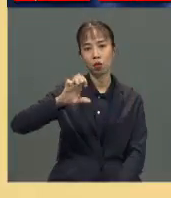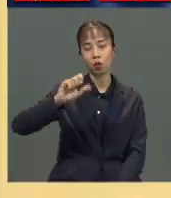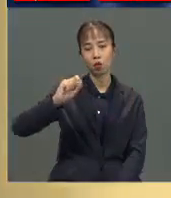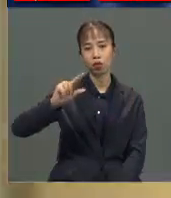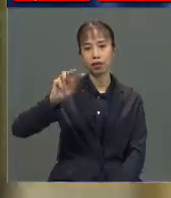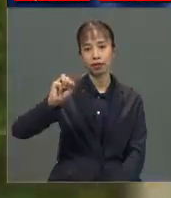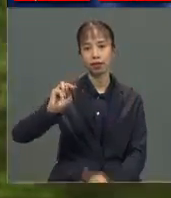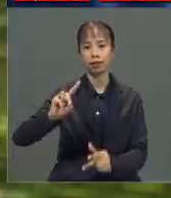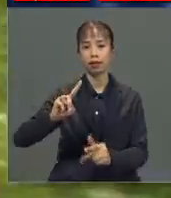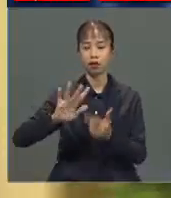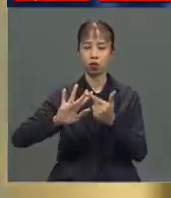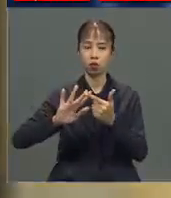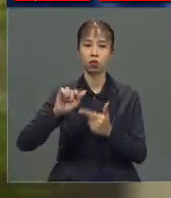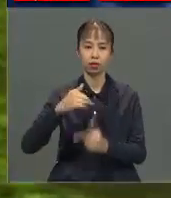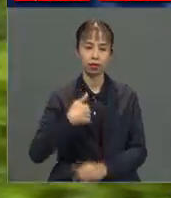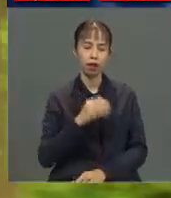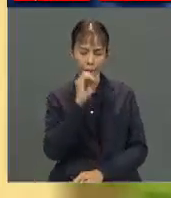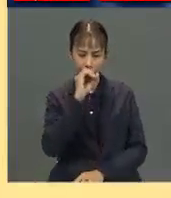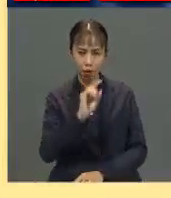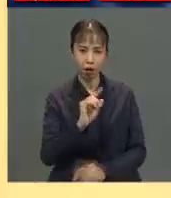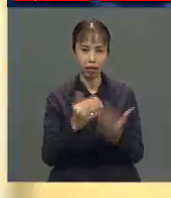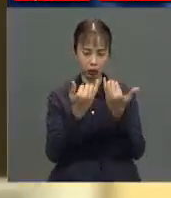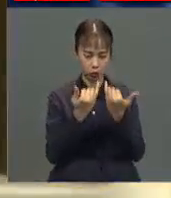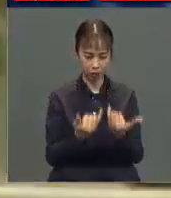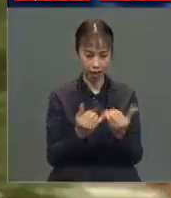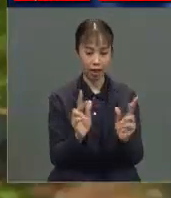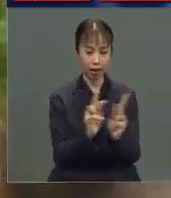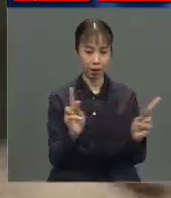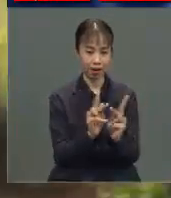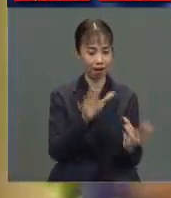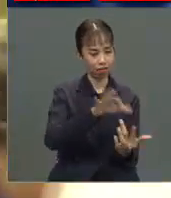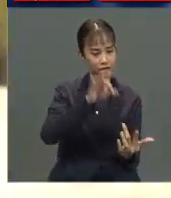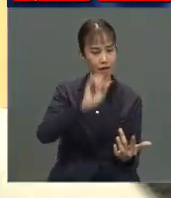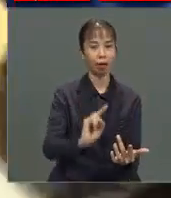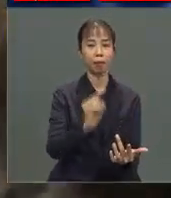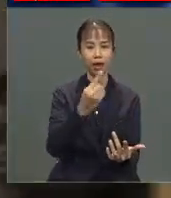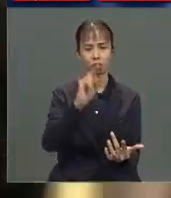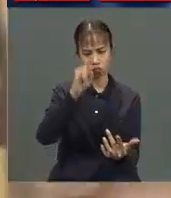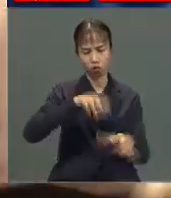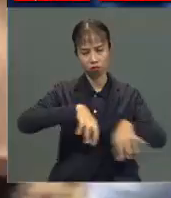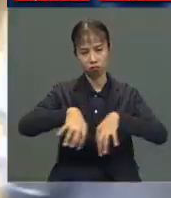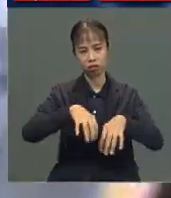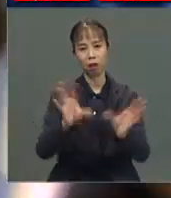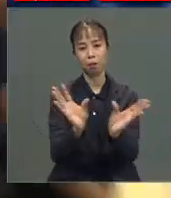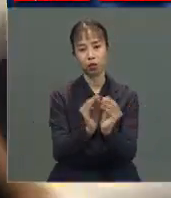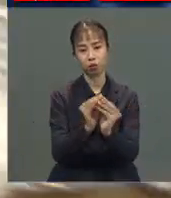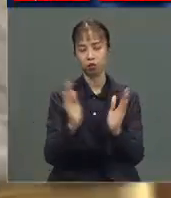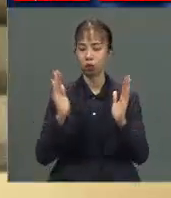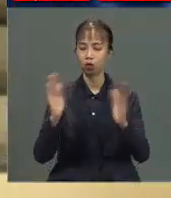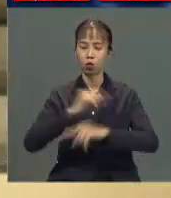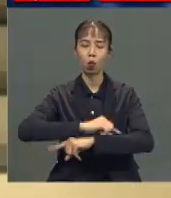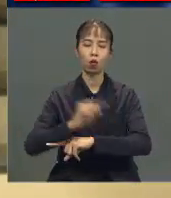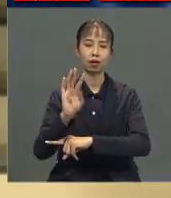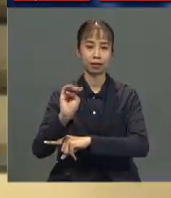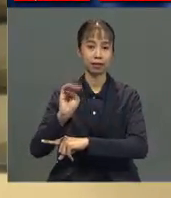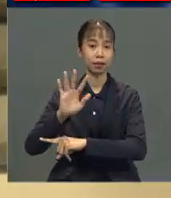แน่นอนอย่างที่บอกไปเมื่อช่วงต้นว่าการเลือกกรรมการบริหารพรรคชุดใหม่เนี่ยจะต้องมีการจัดการประชุมภายในกรอบระยะเวลา